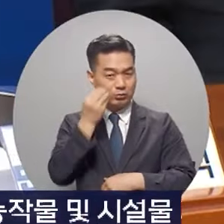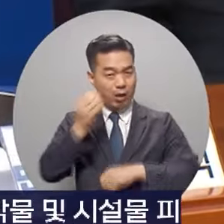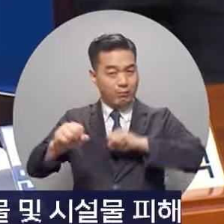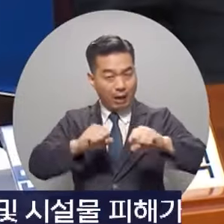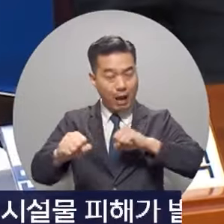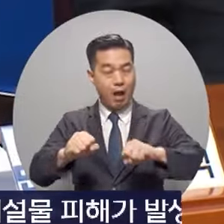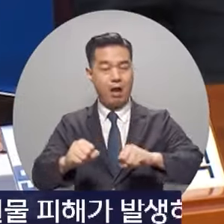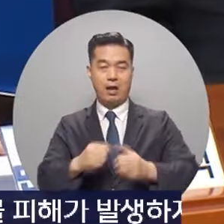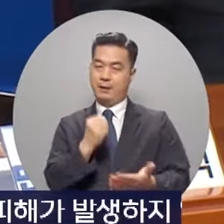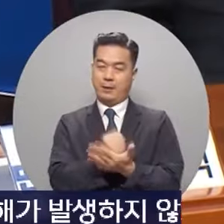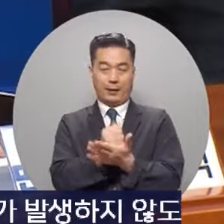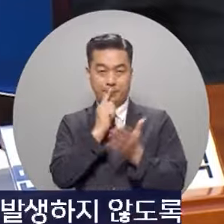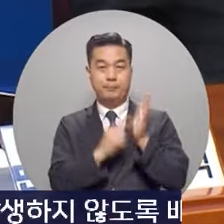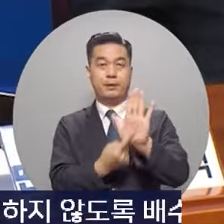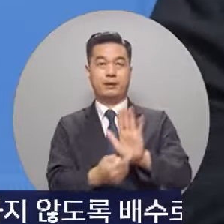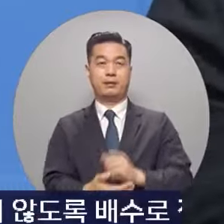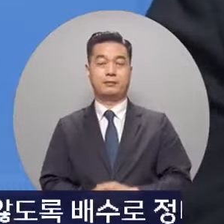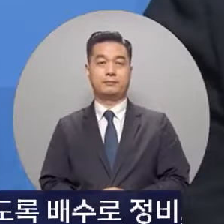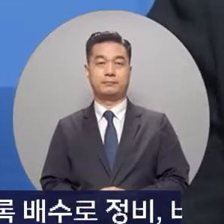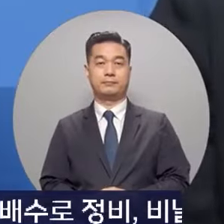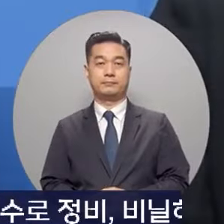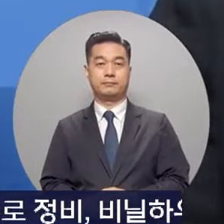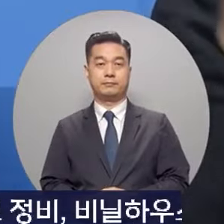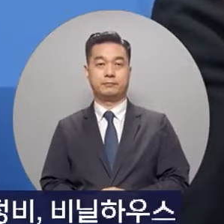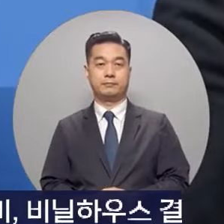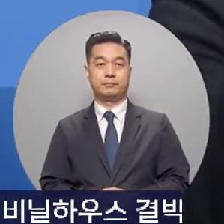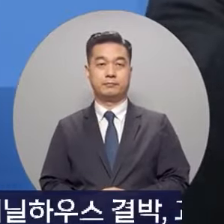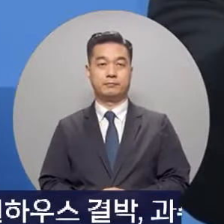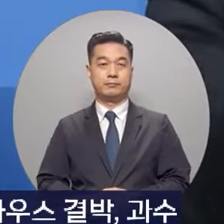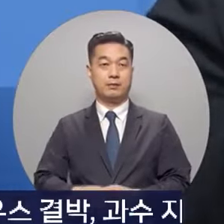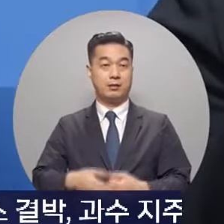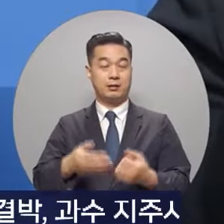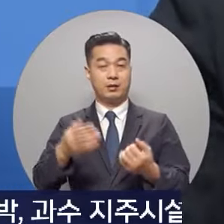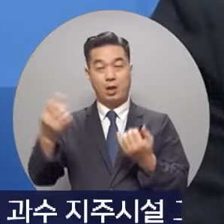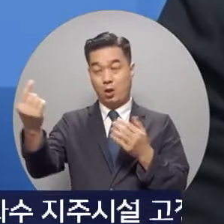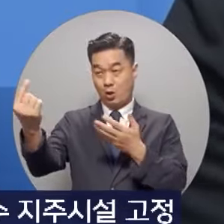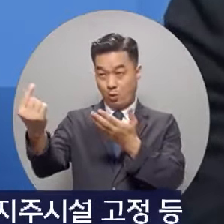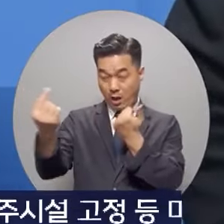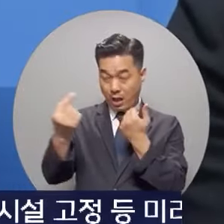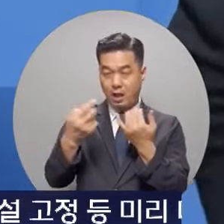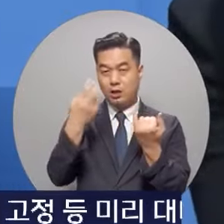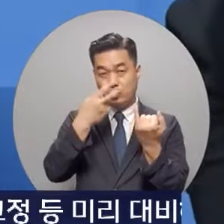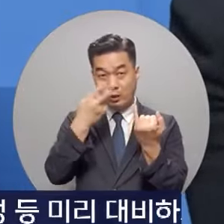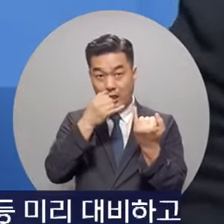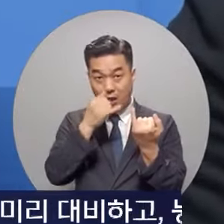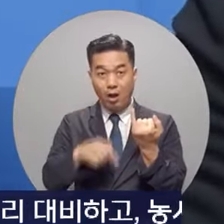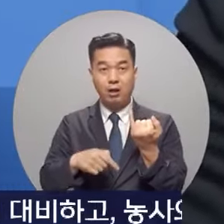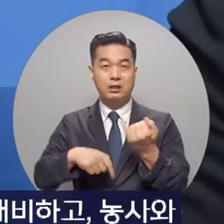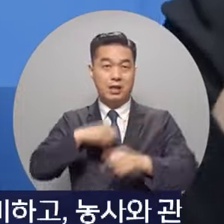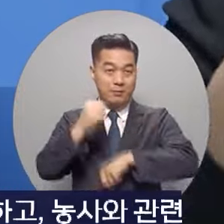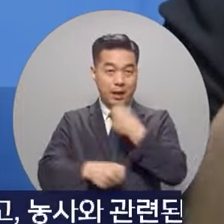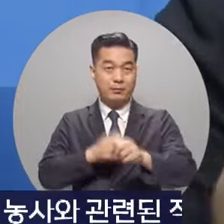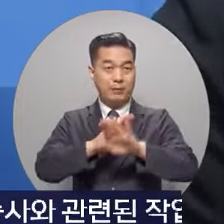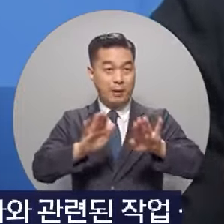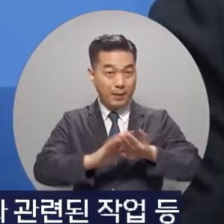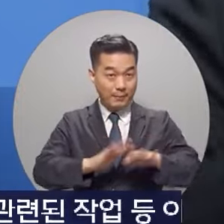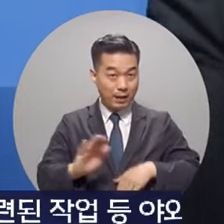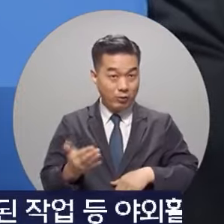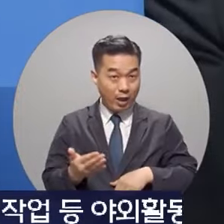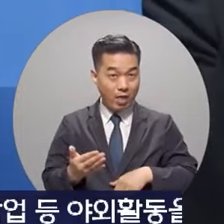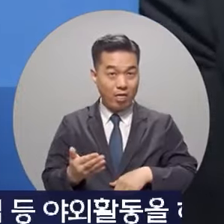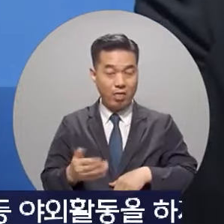거이 비판했습니다 황소의 종결처리 세탁 수사를 즐기더니 자기 마음대로 다 었다며 정권